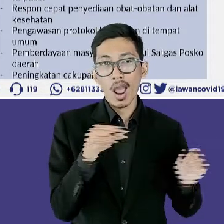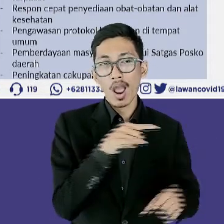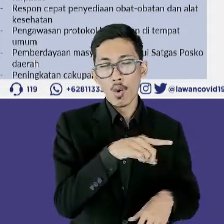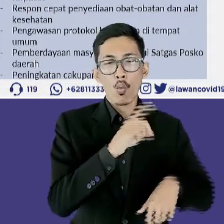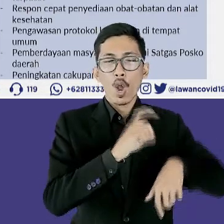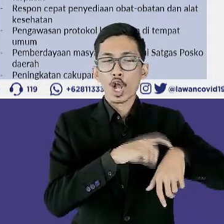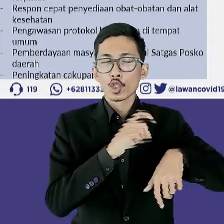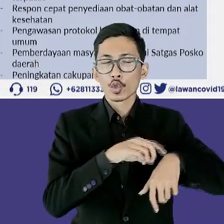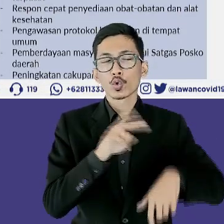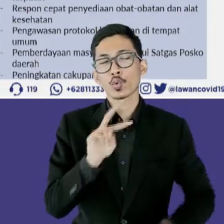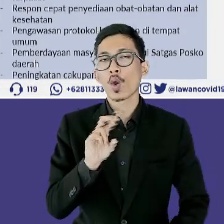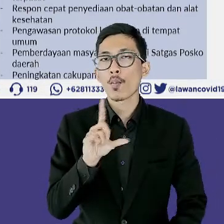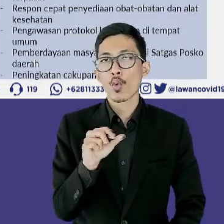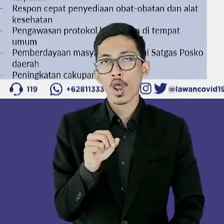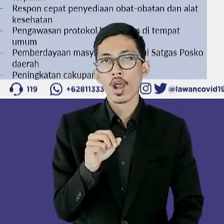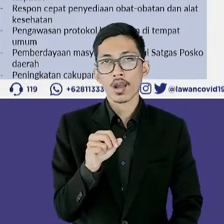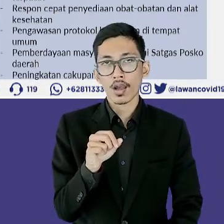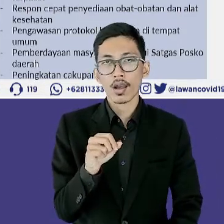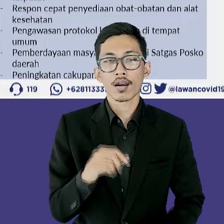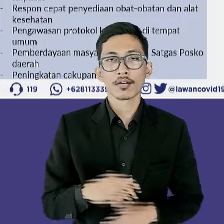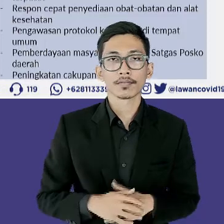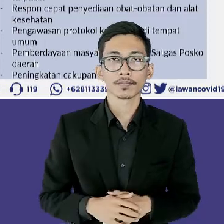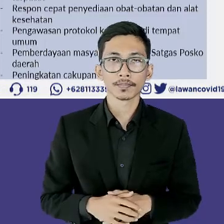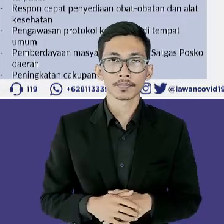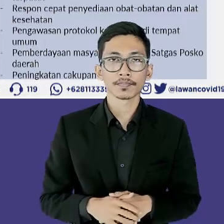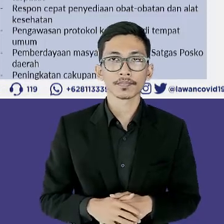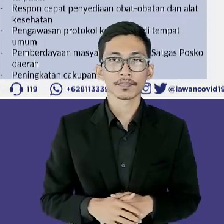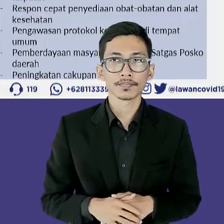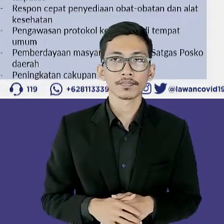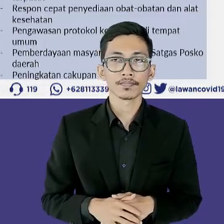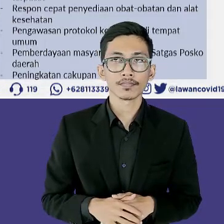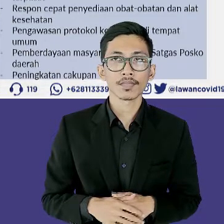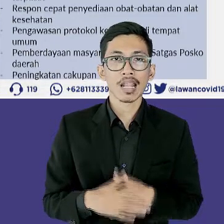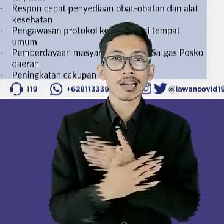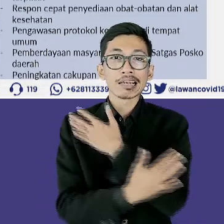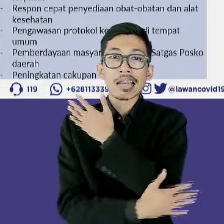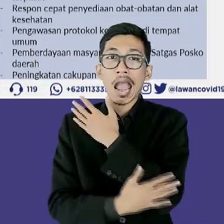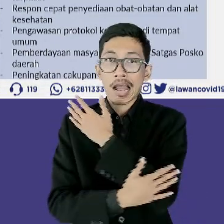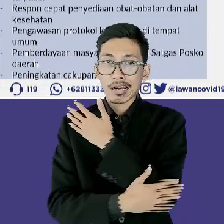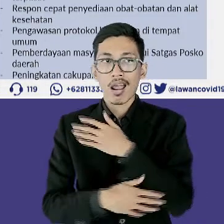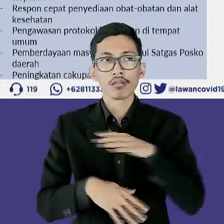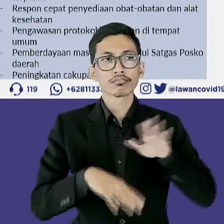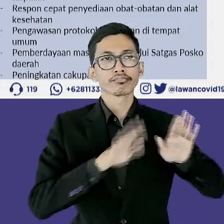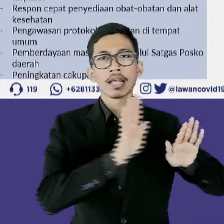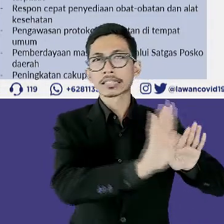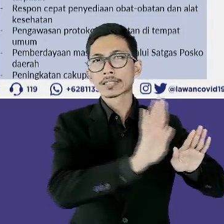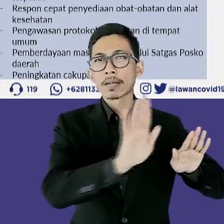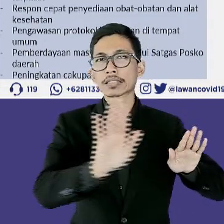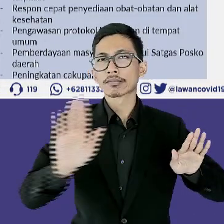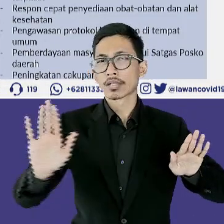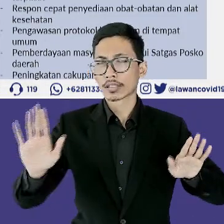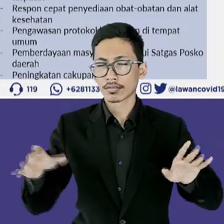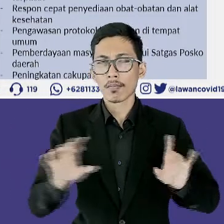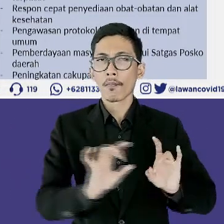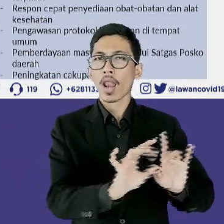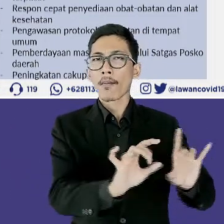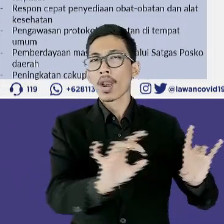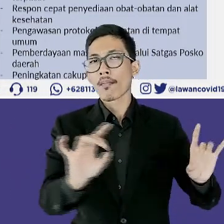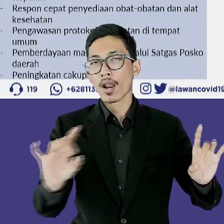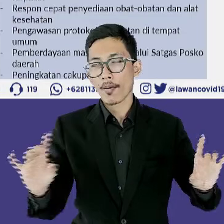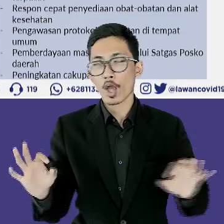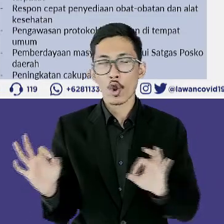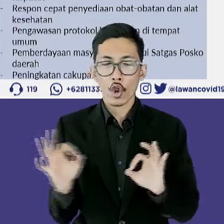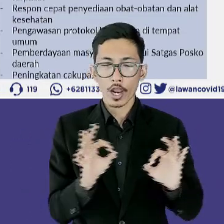bulan. Tentunya, tantangan yang dihadapi oleh masing-masing negara berbeda-beda. Meski demikian, secara garis